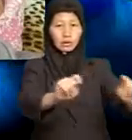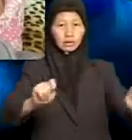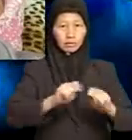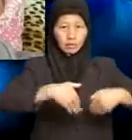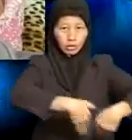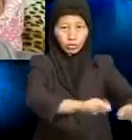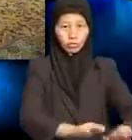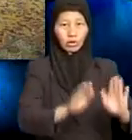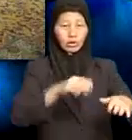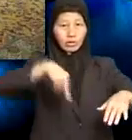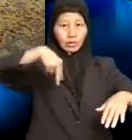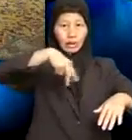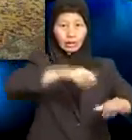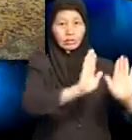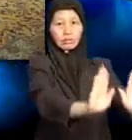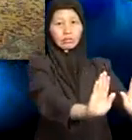sembahyang.